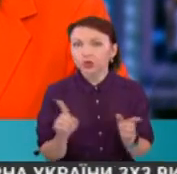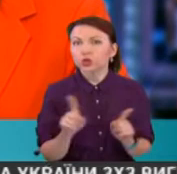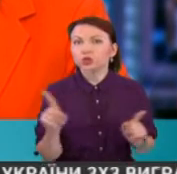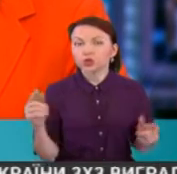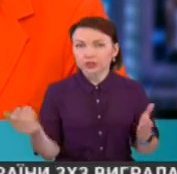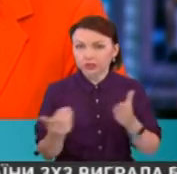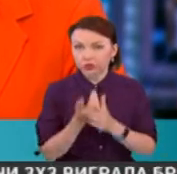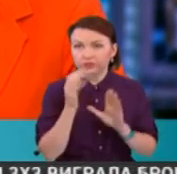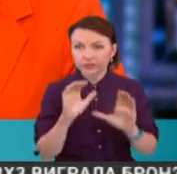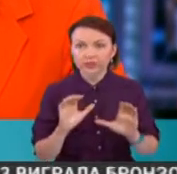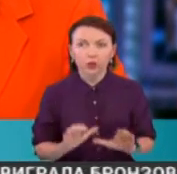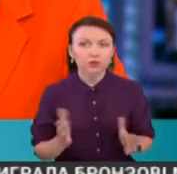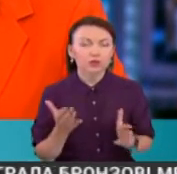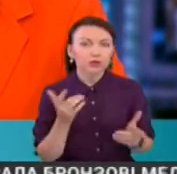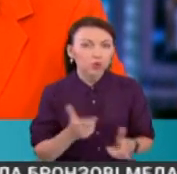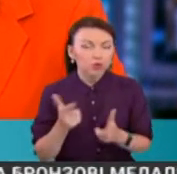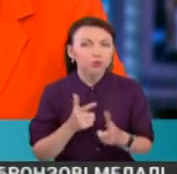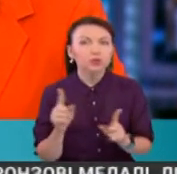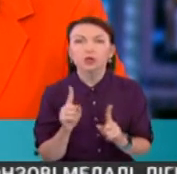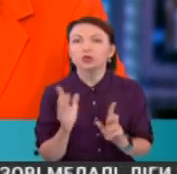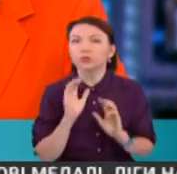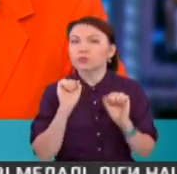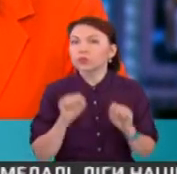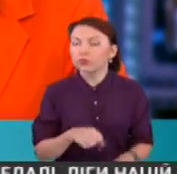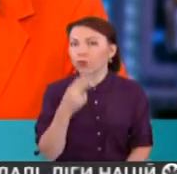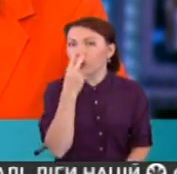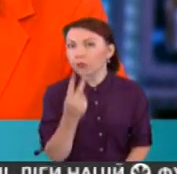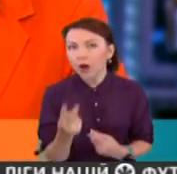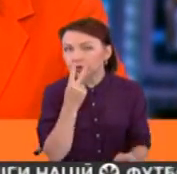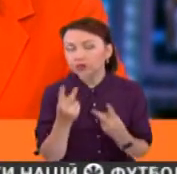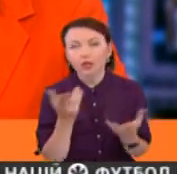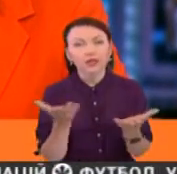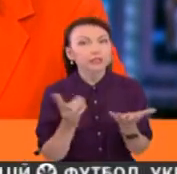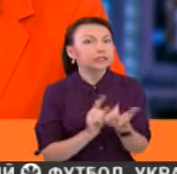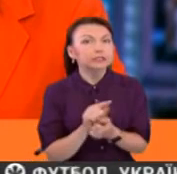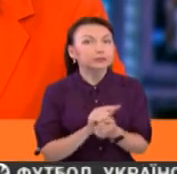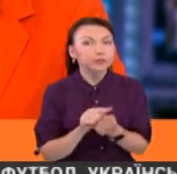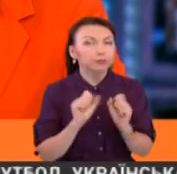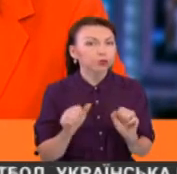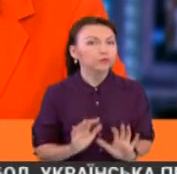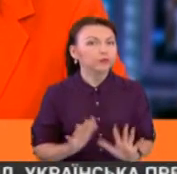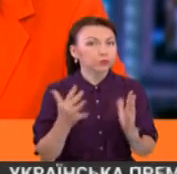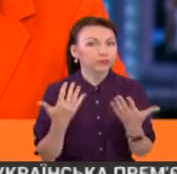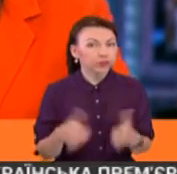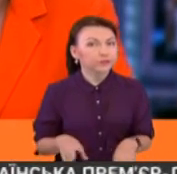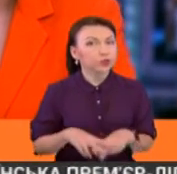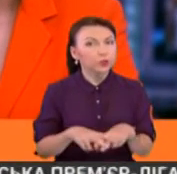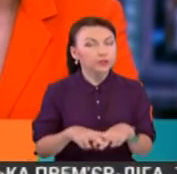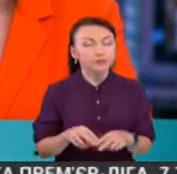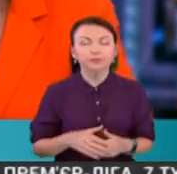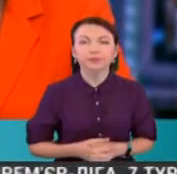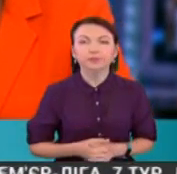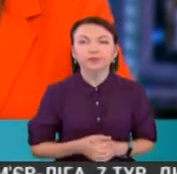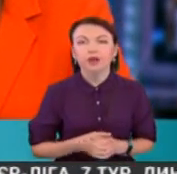нові закони, які готують, що в них ми можемо побачити, і такі зміни, які можуть відбутися вже в столиці? Розумієте,